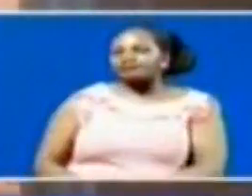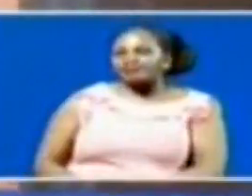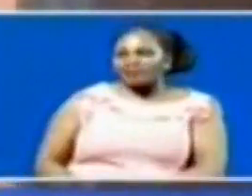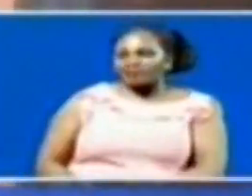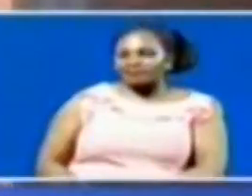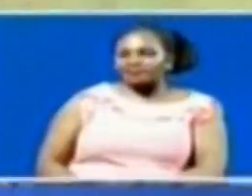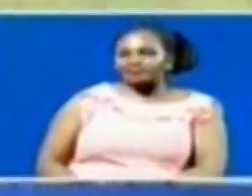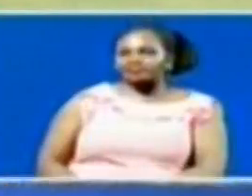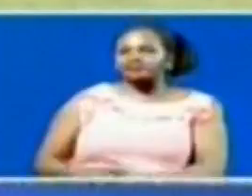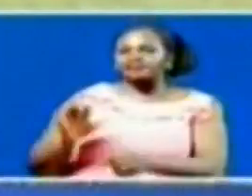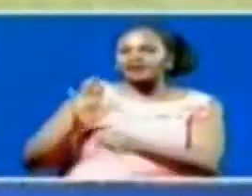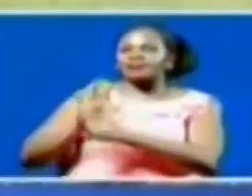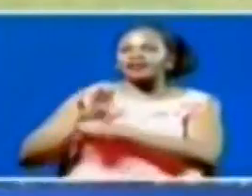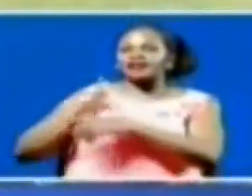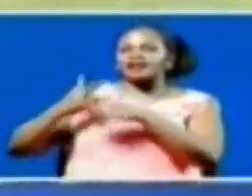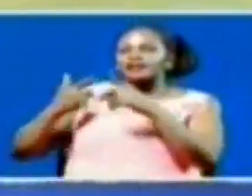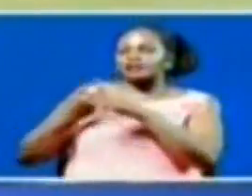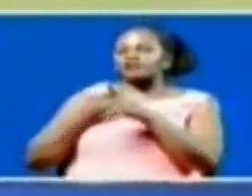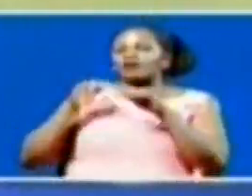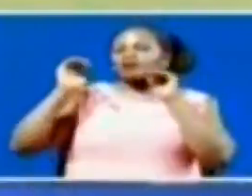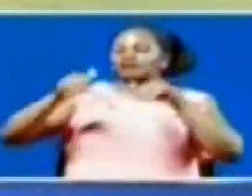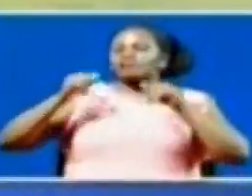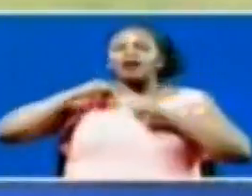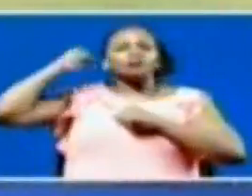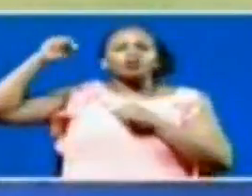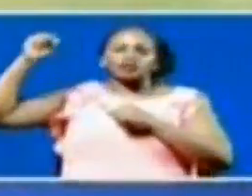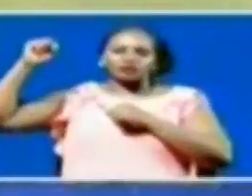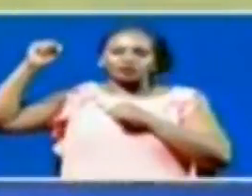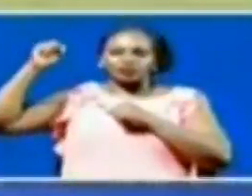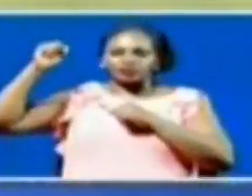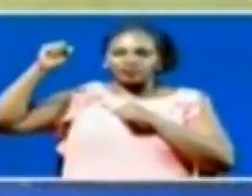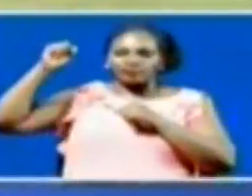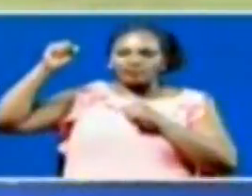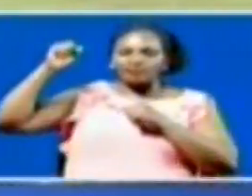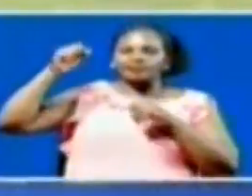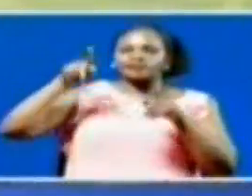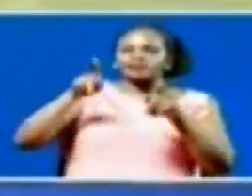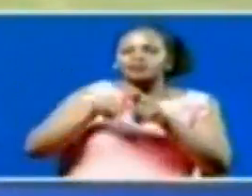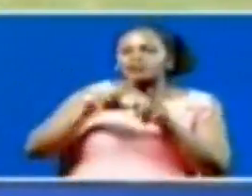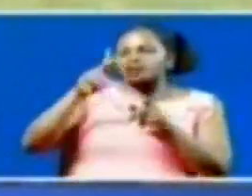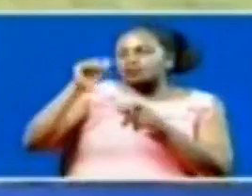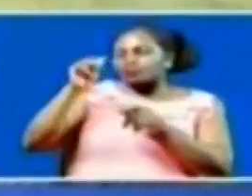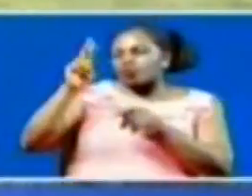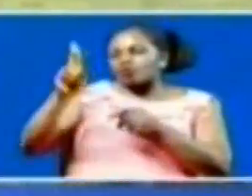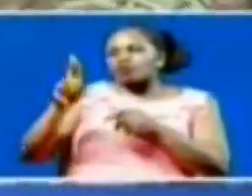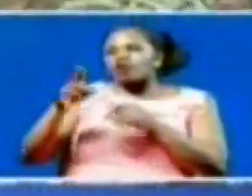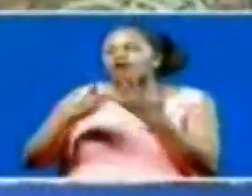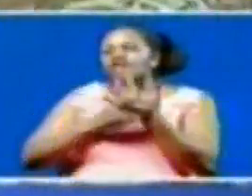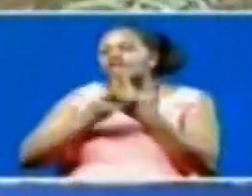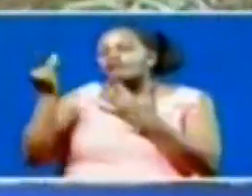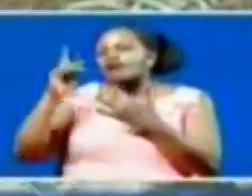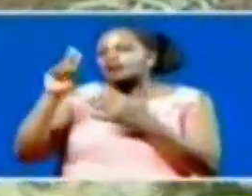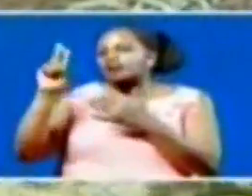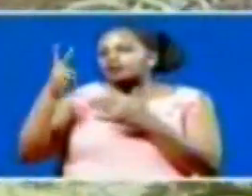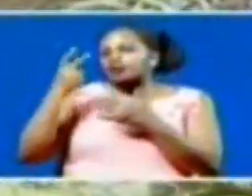Siku nyingi zimepita sasa tangu mkulima na mwanasiasa Jackson Kiprotich Kibor kumtaliki mkewe wa